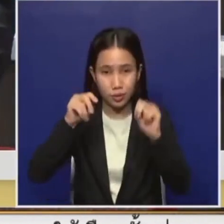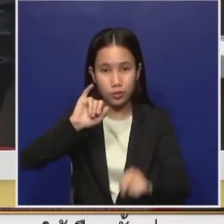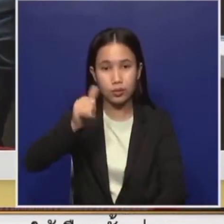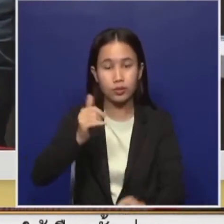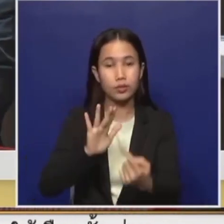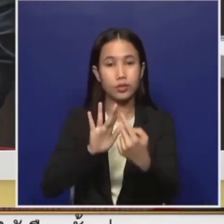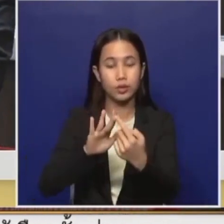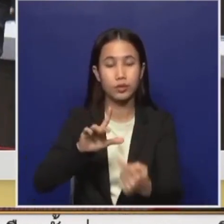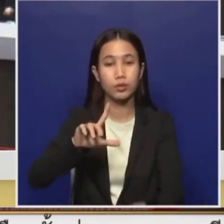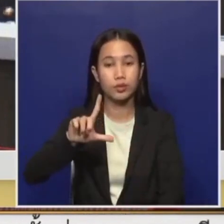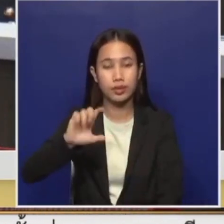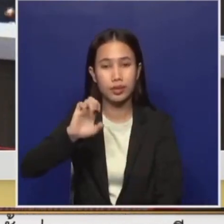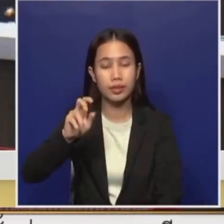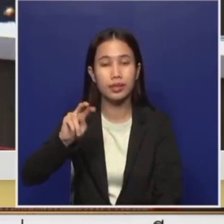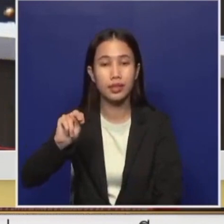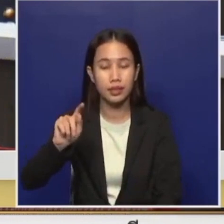ณะวสิตธครับ